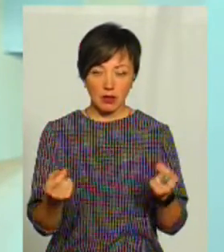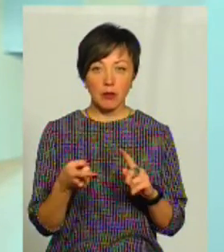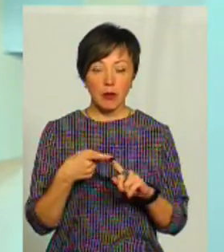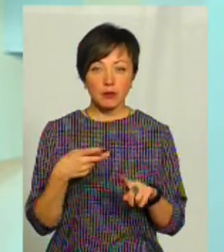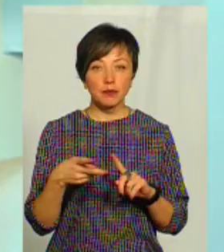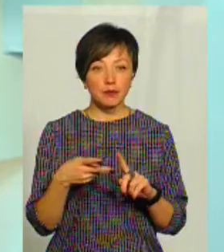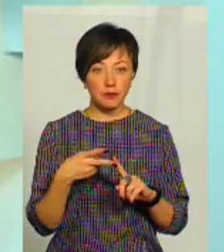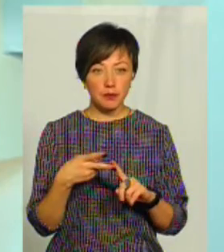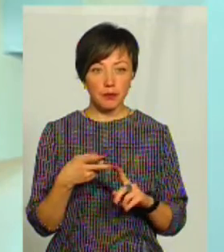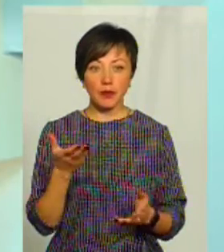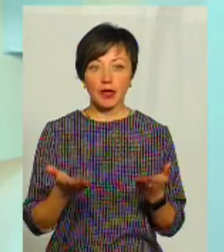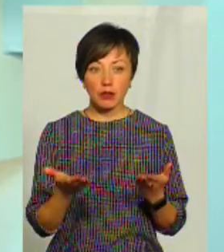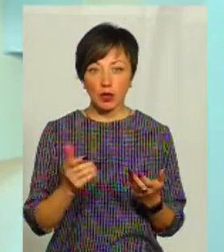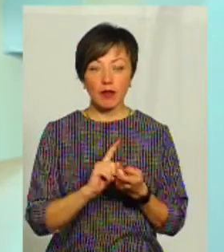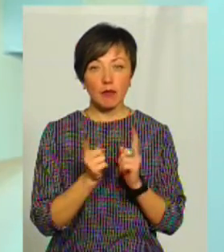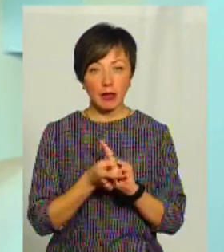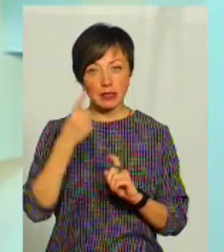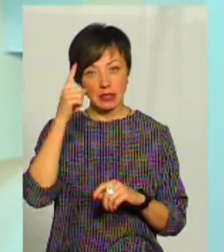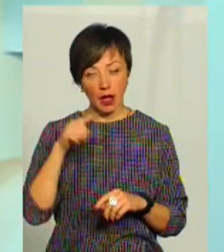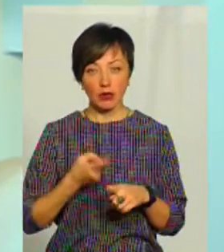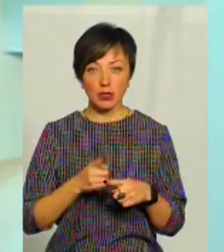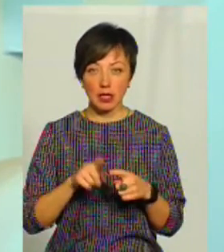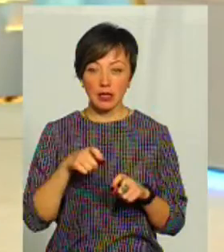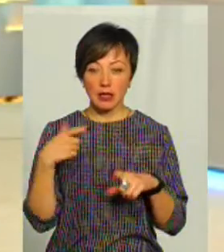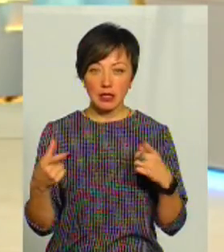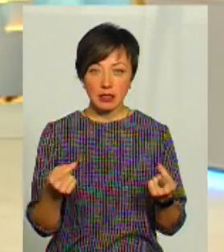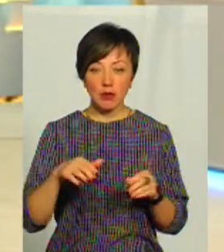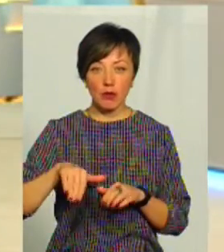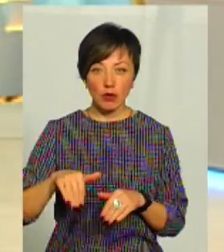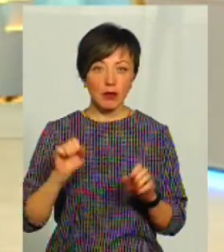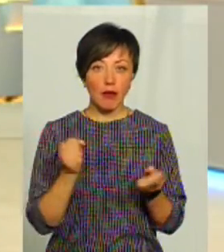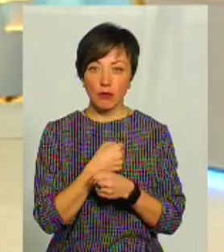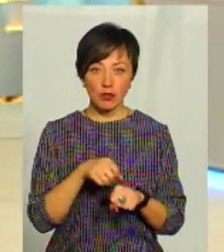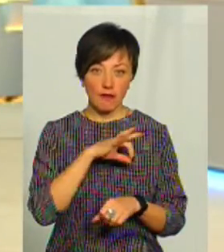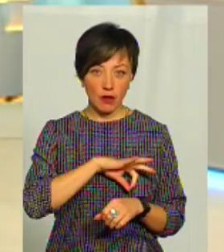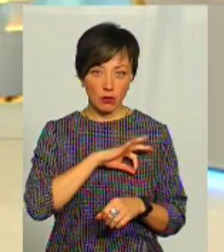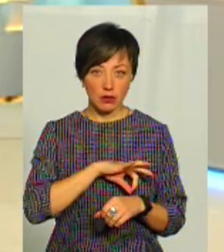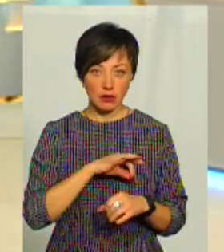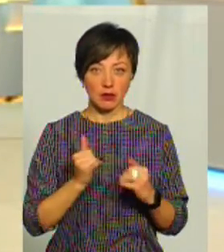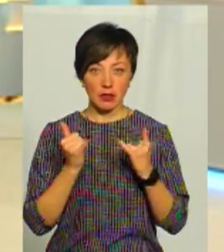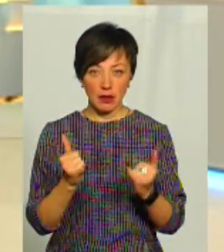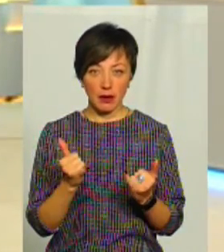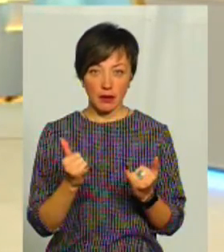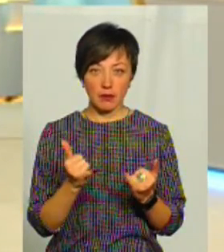Це по-перше. По-друге, якщо навпаки знає, що це листя, яке потім неможливо використати